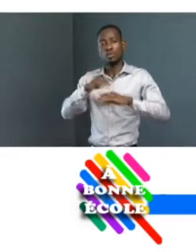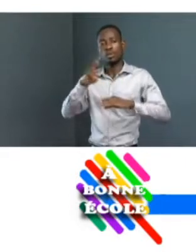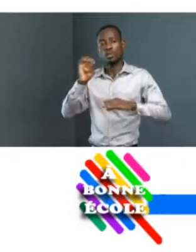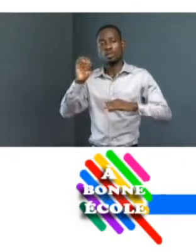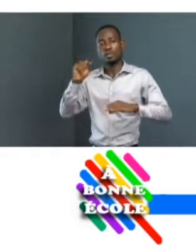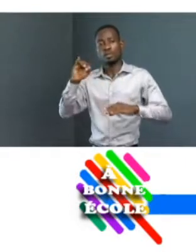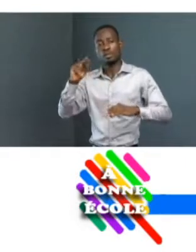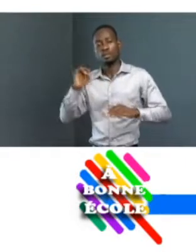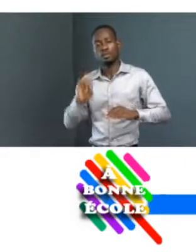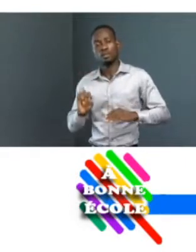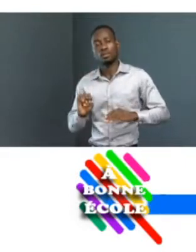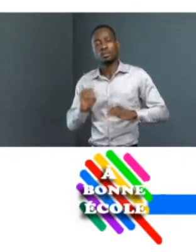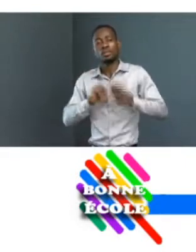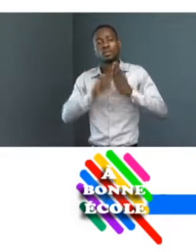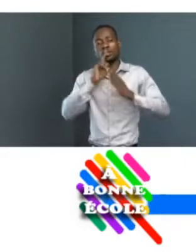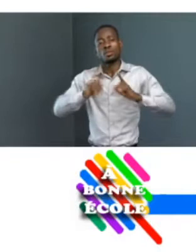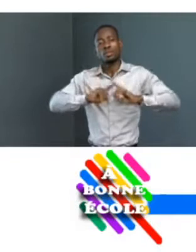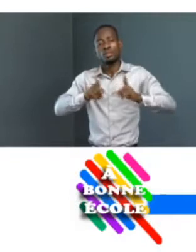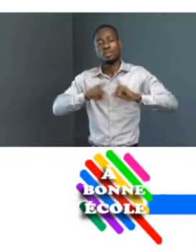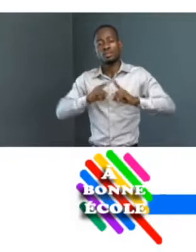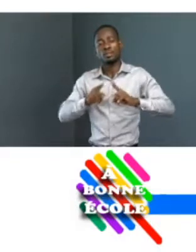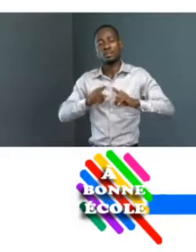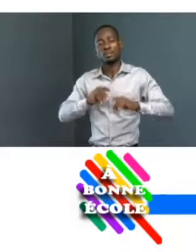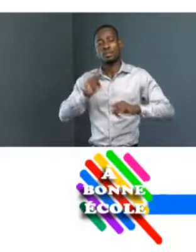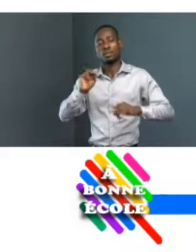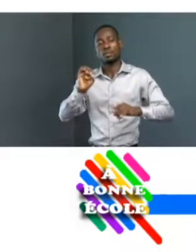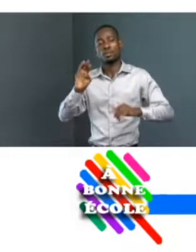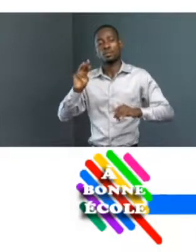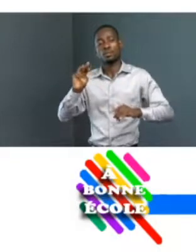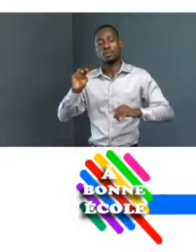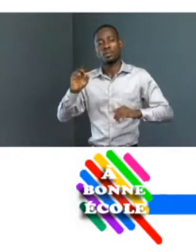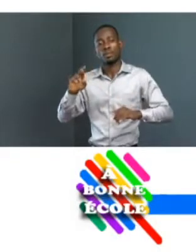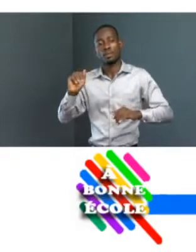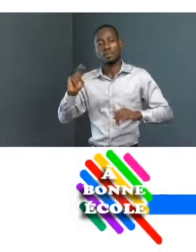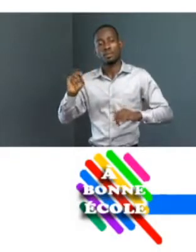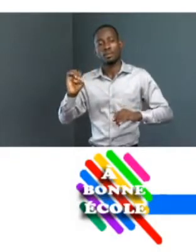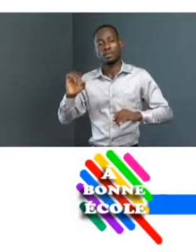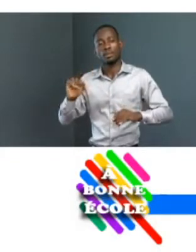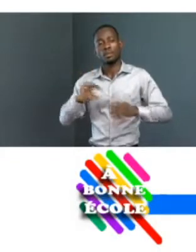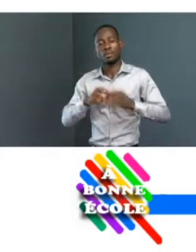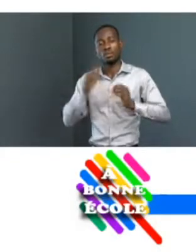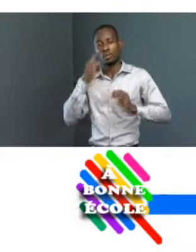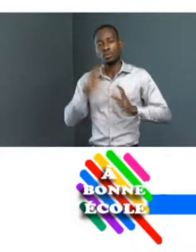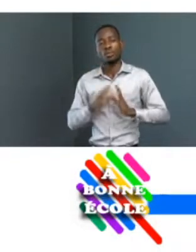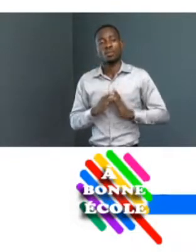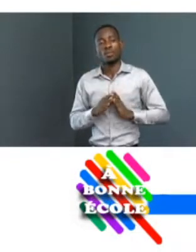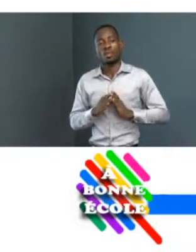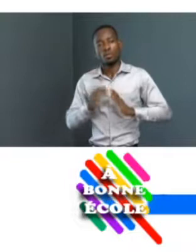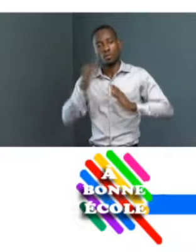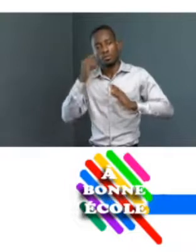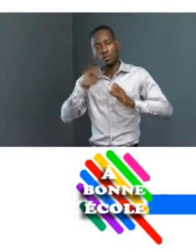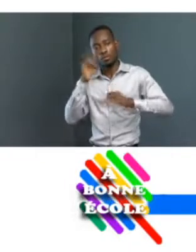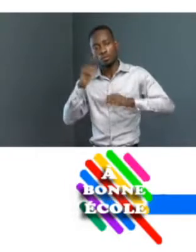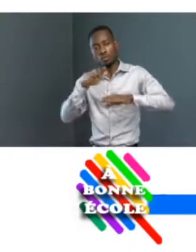Maintenant, quelles sont les différentes membranes de l'œil? Comme vous le voyez toujours sur